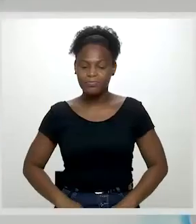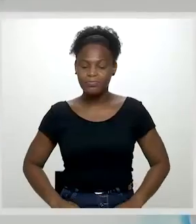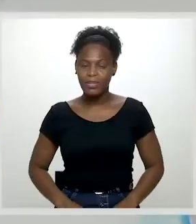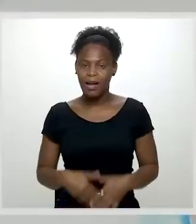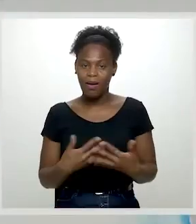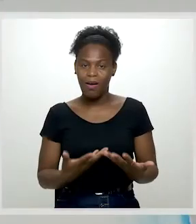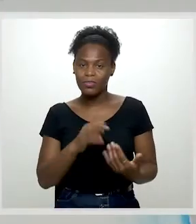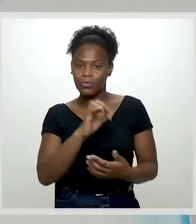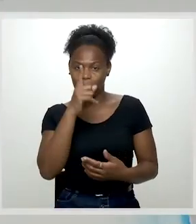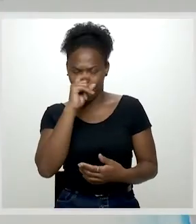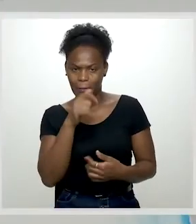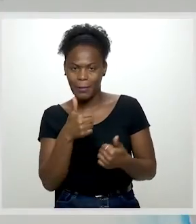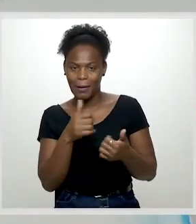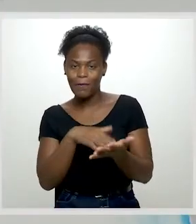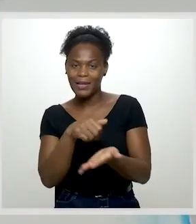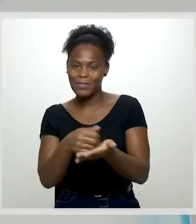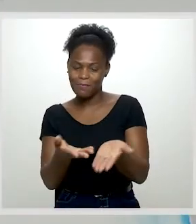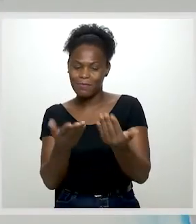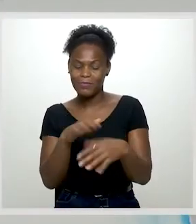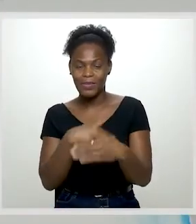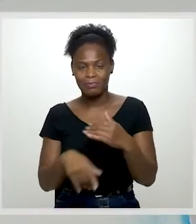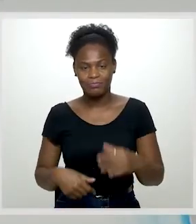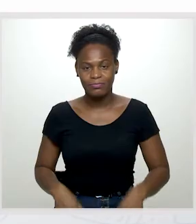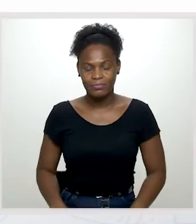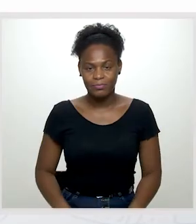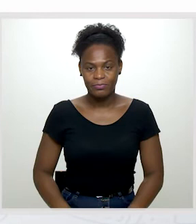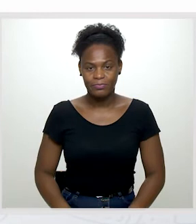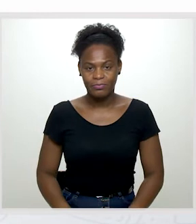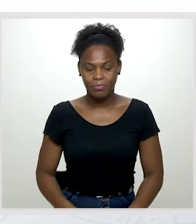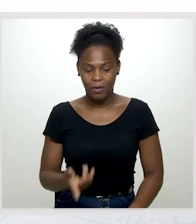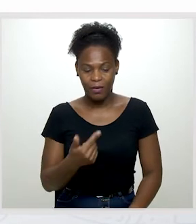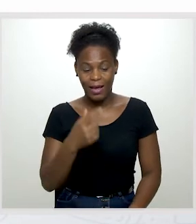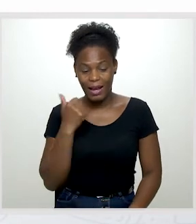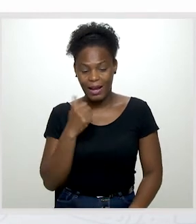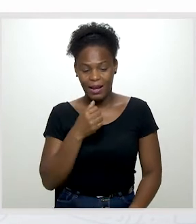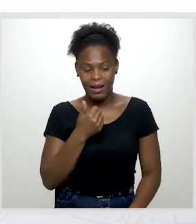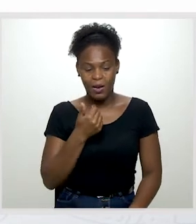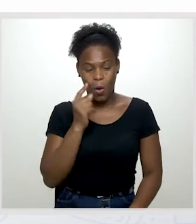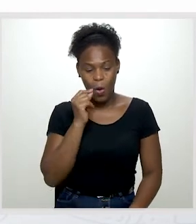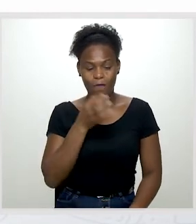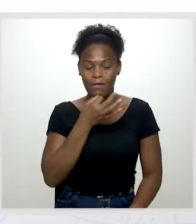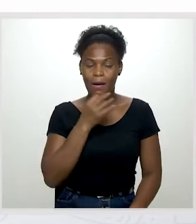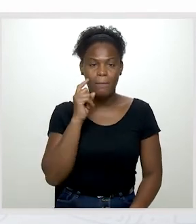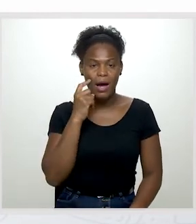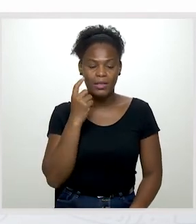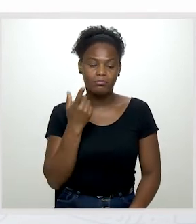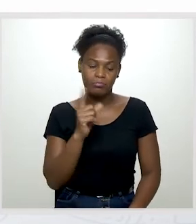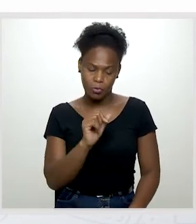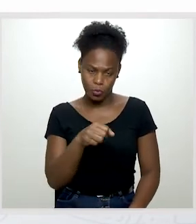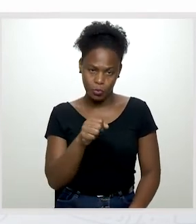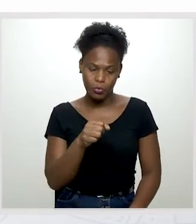Alors, si tu veux bien, passons à la correction. L'homme parle de Pâques,